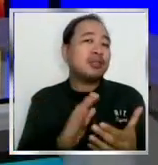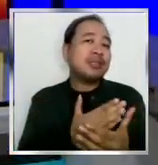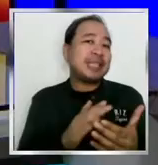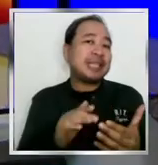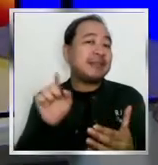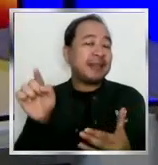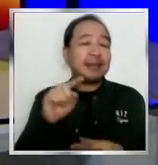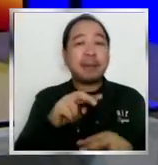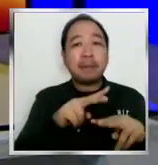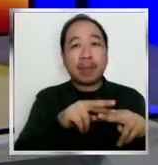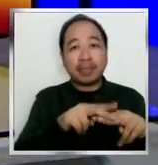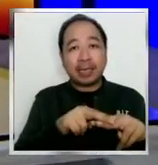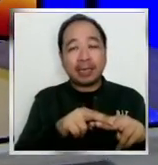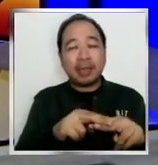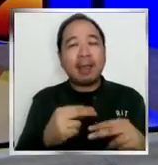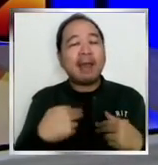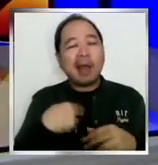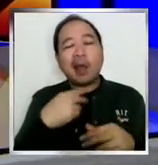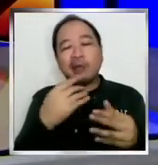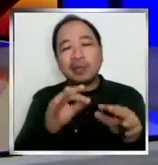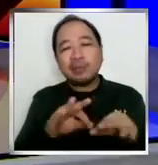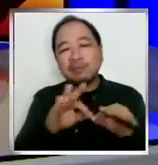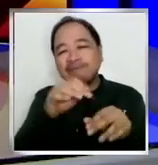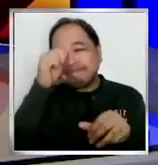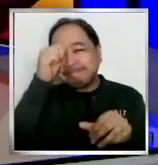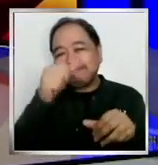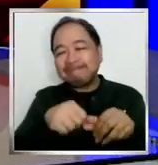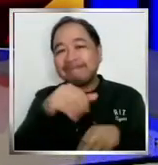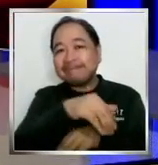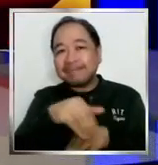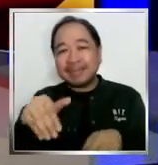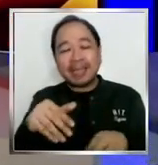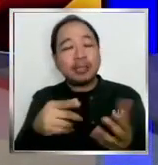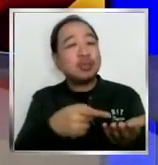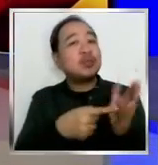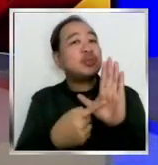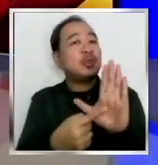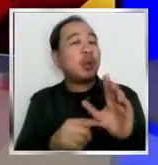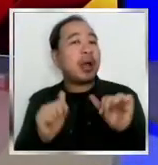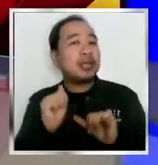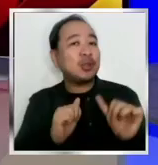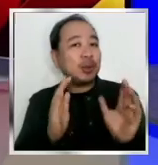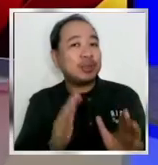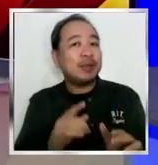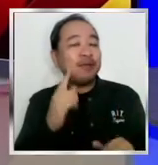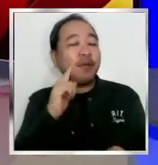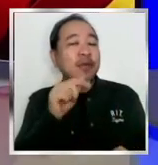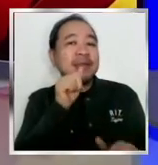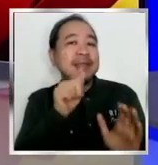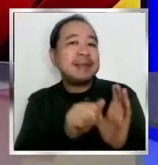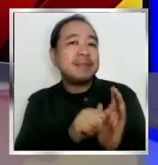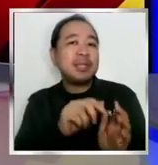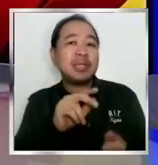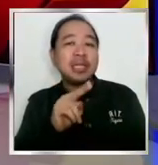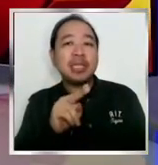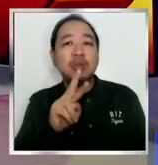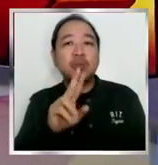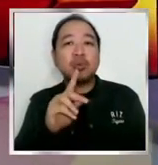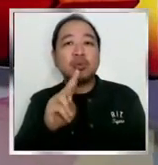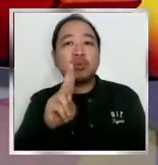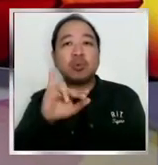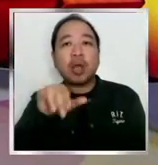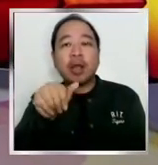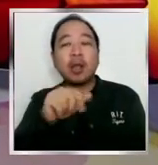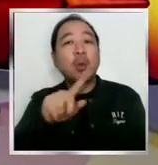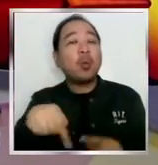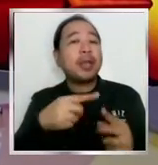remember naman ang hatid ng ilan sa cast ng mga lihim ni Orduha sa kanilang pagbisita sa mga kapusong Kapampangan. Yan ang report